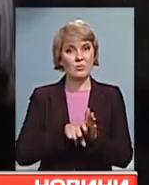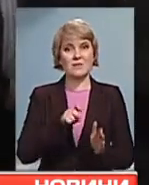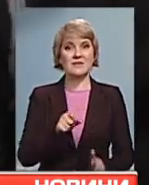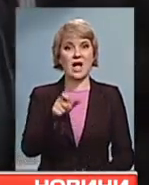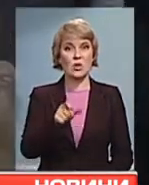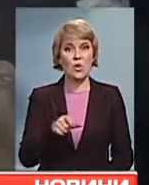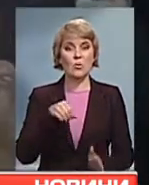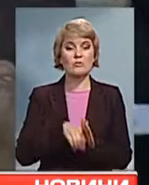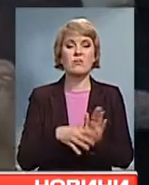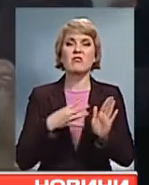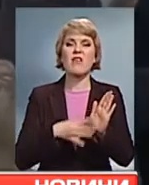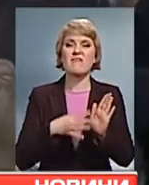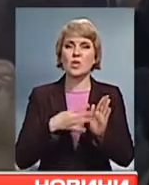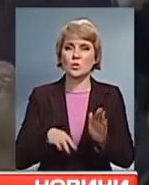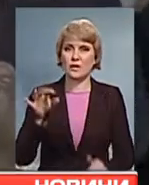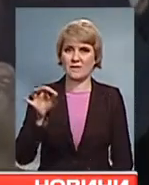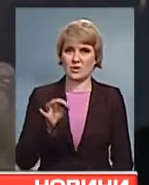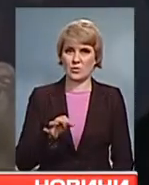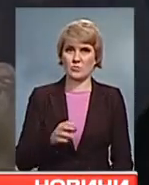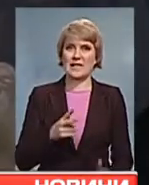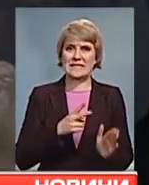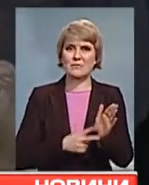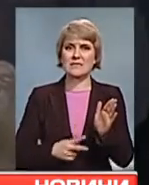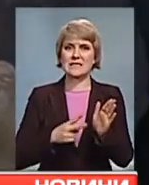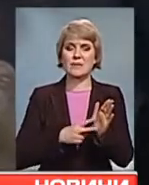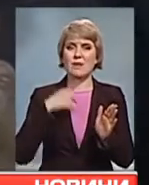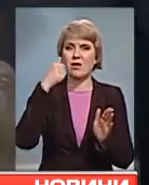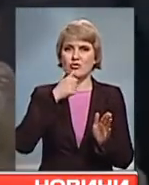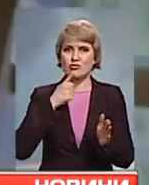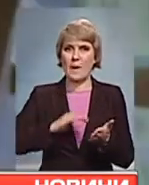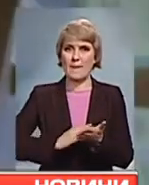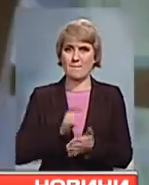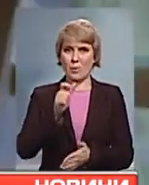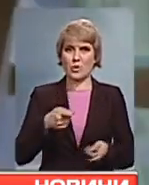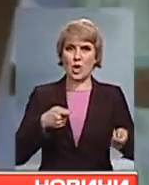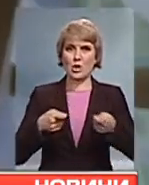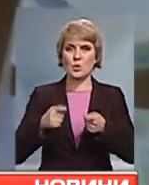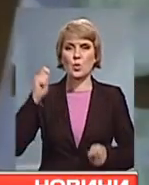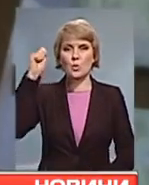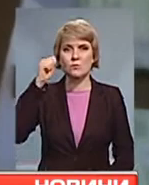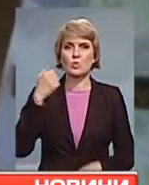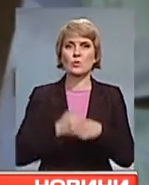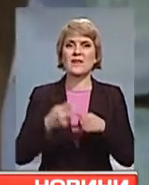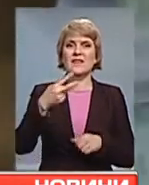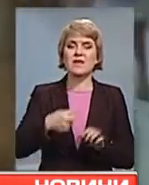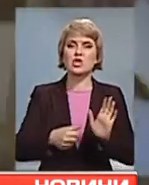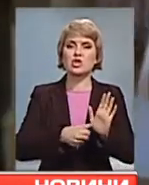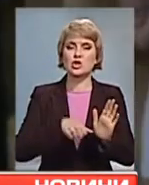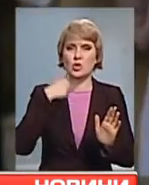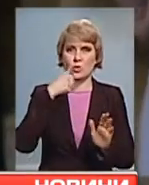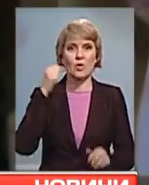усіх, хто прийшов на дільниці. 77-річний політик керує Узбекистаном уже 26 років. Узбецькі